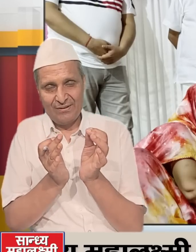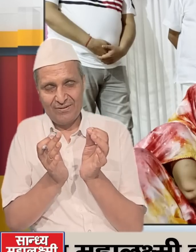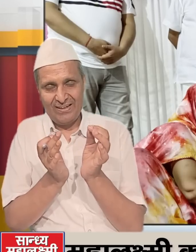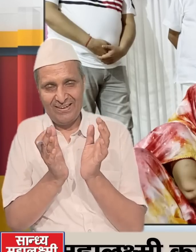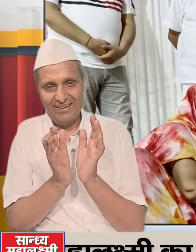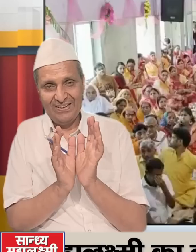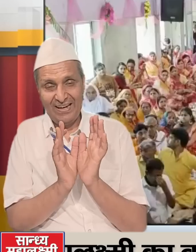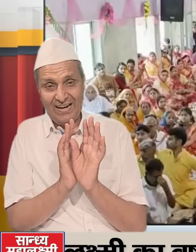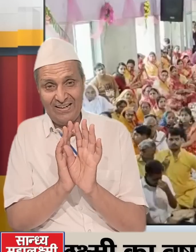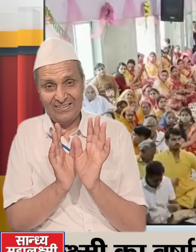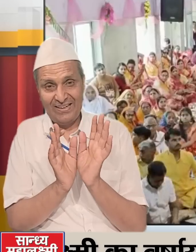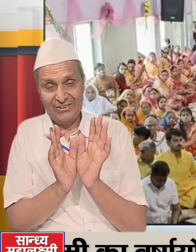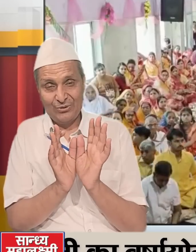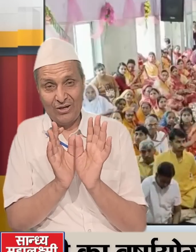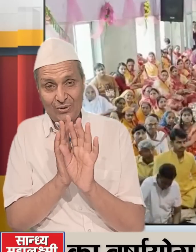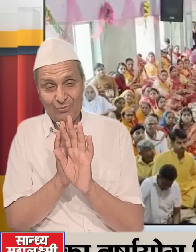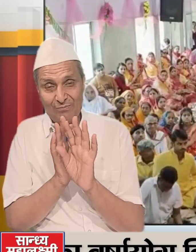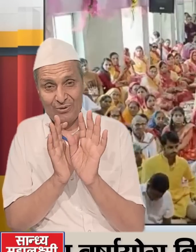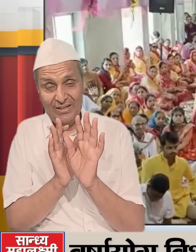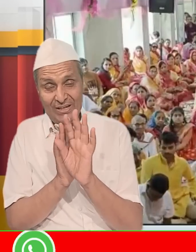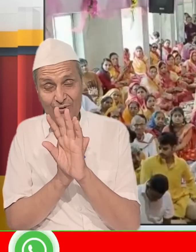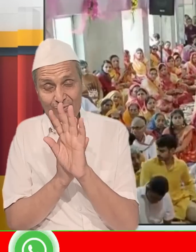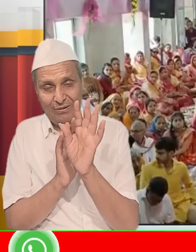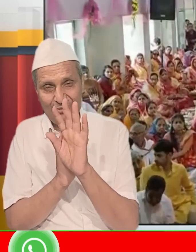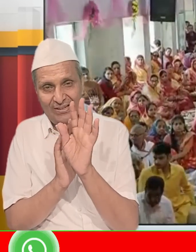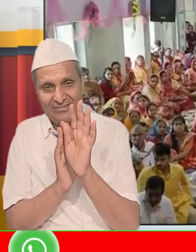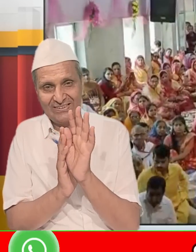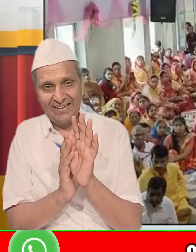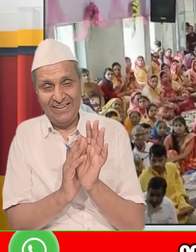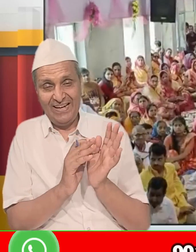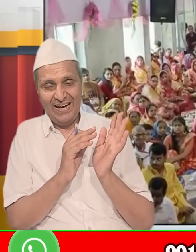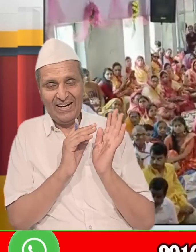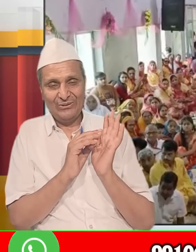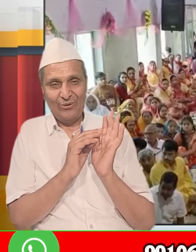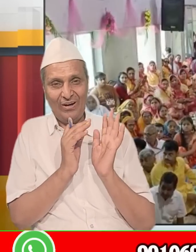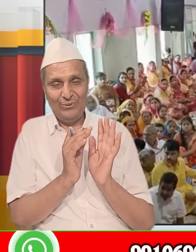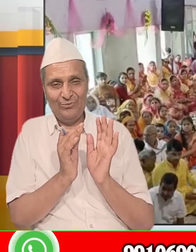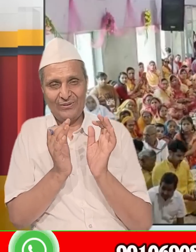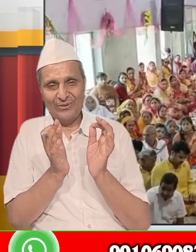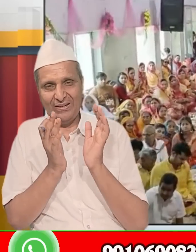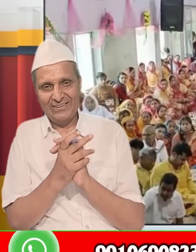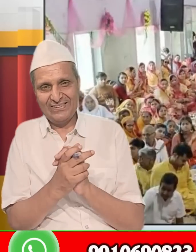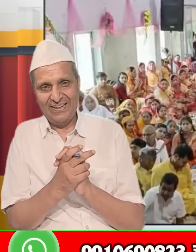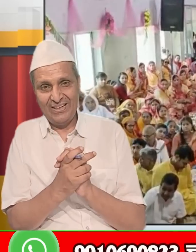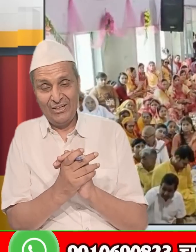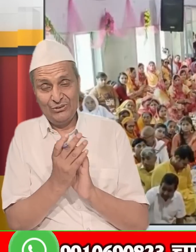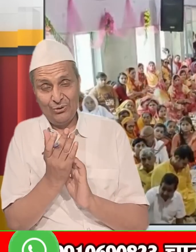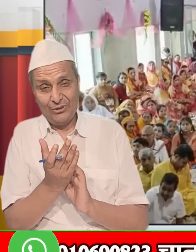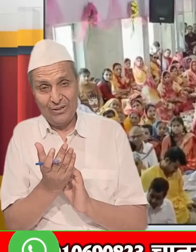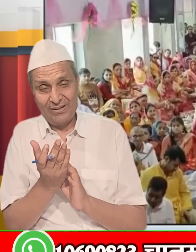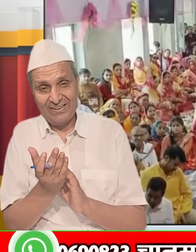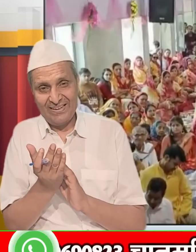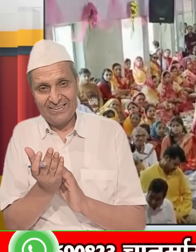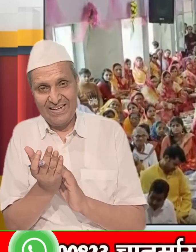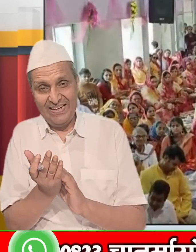साफ साफ कहा कि आज देश को अणु बमों की उन बमों की आवश्यकता नहीं है, आज तो अणु व्रतों की आवश्यकता है। छोटे